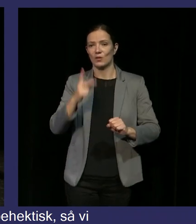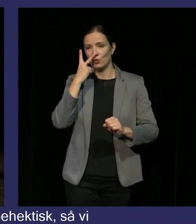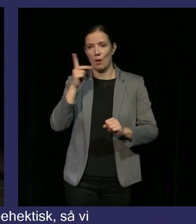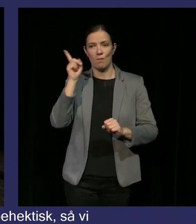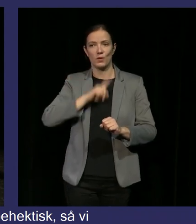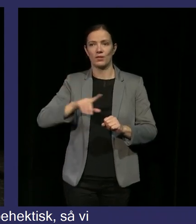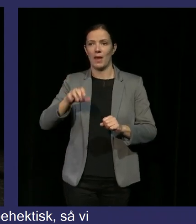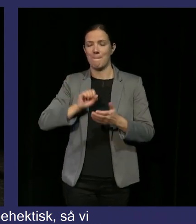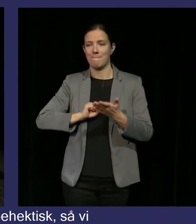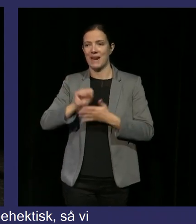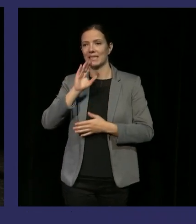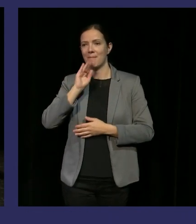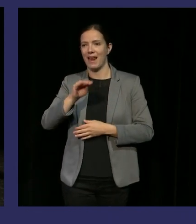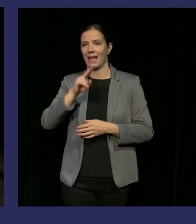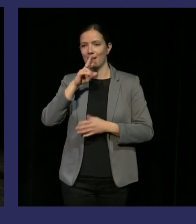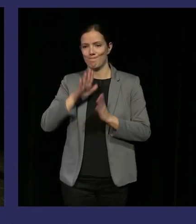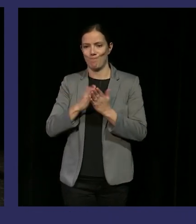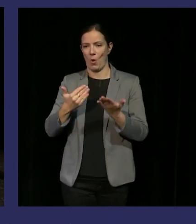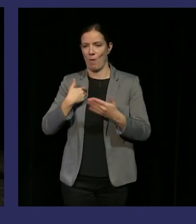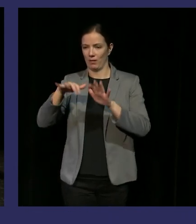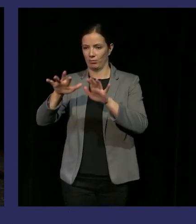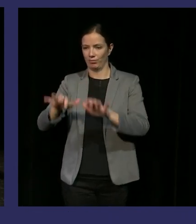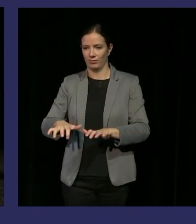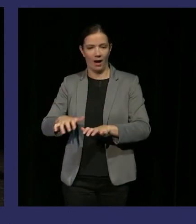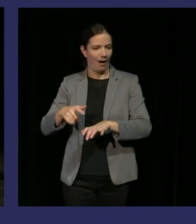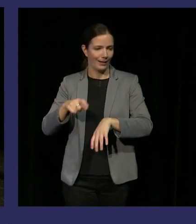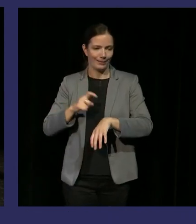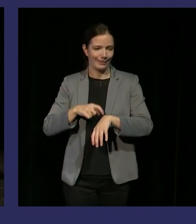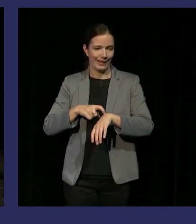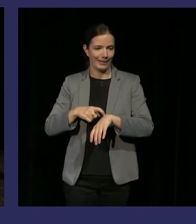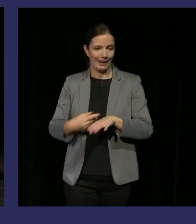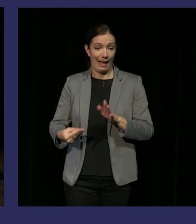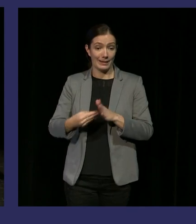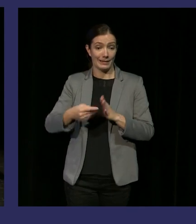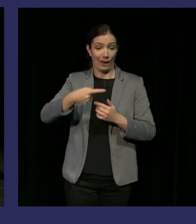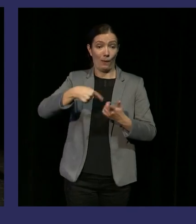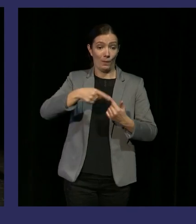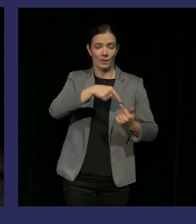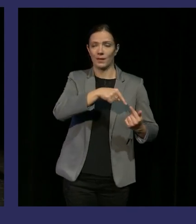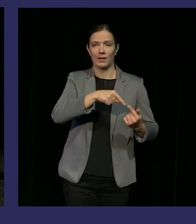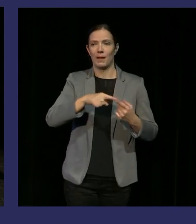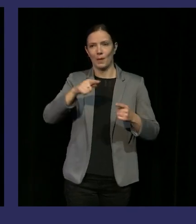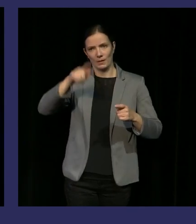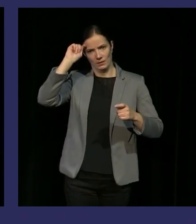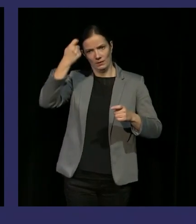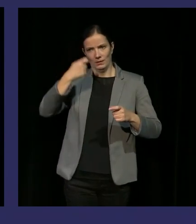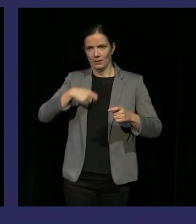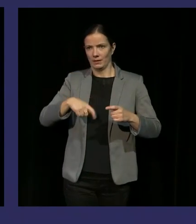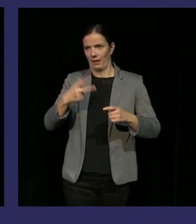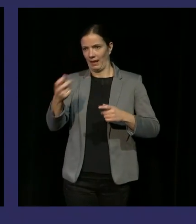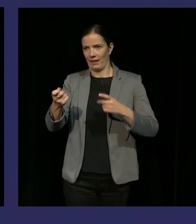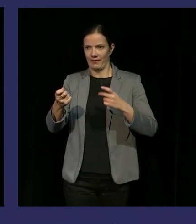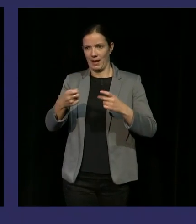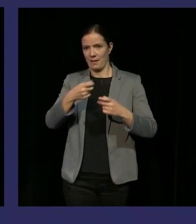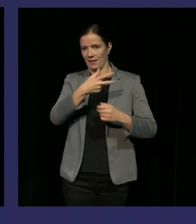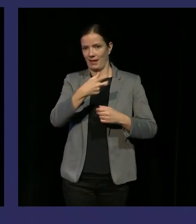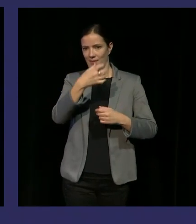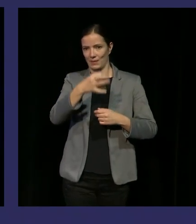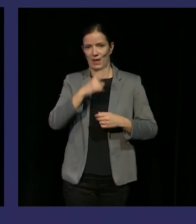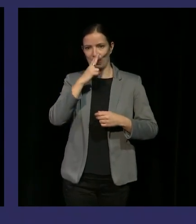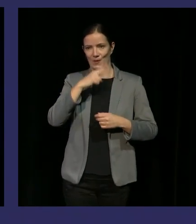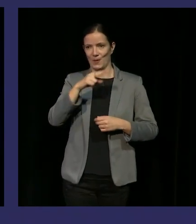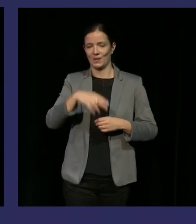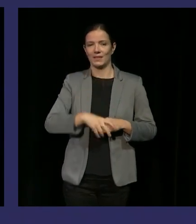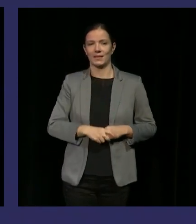alle pressemeldingene skrevet på bokmål, for at man hadde liksom ikke tid til å ta denne ekstra runden. Så nå har vi skjerpet oss, og nå vi oppe i 30% på nynorsk.